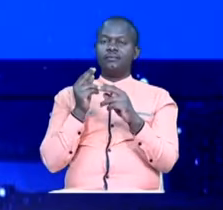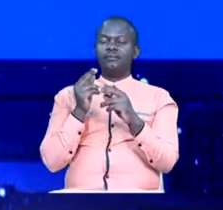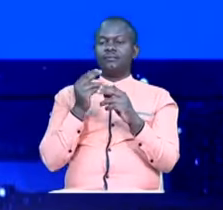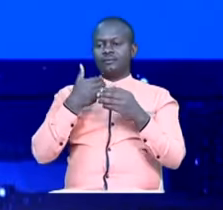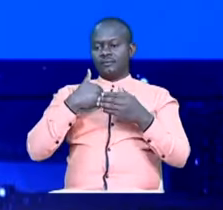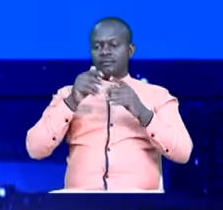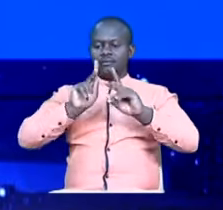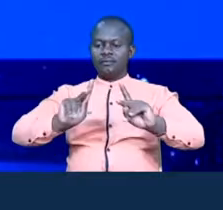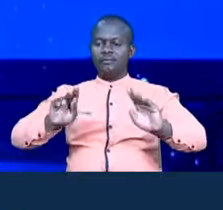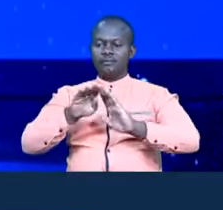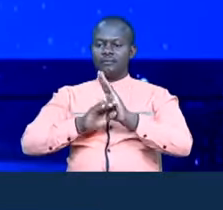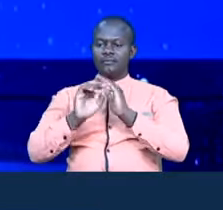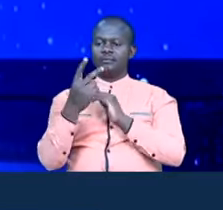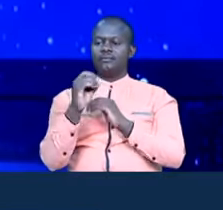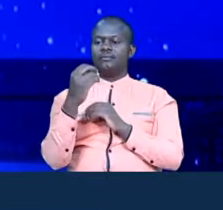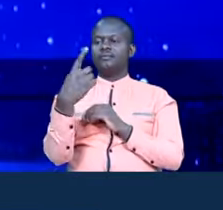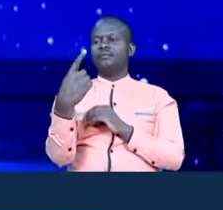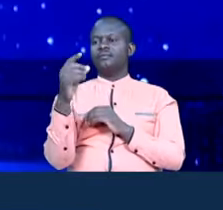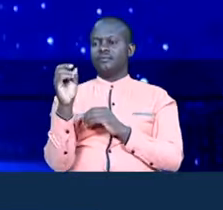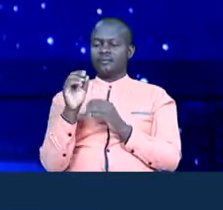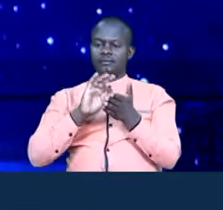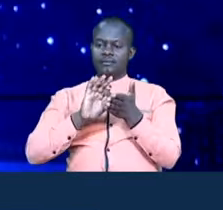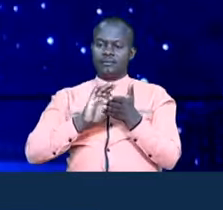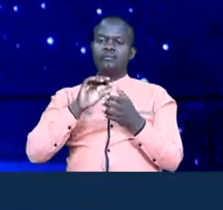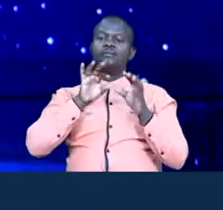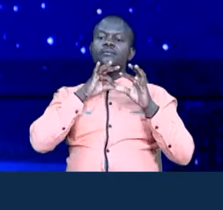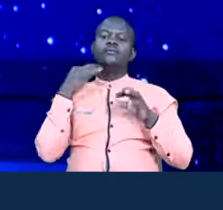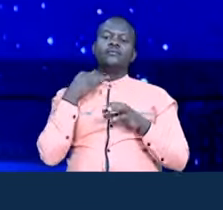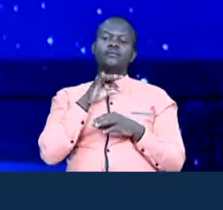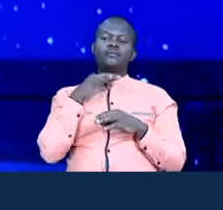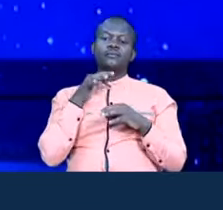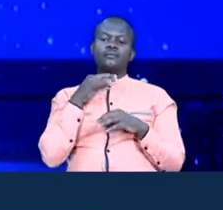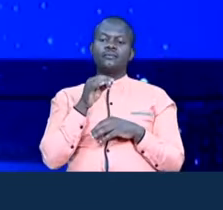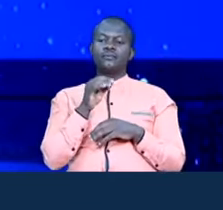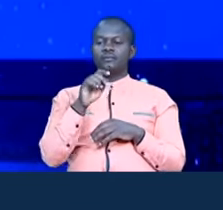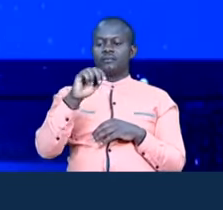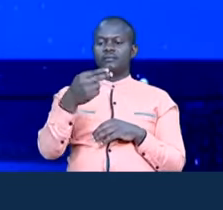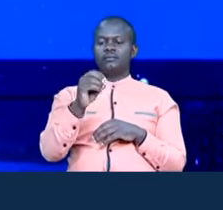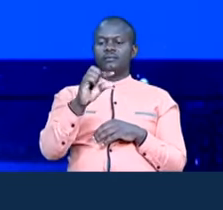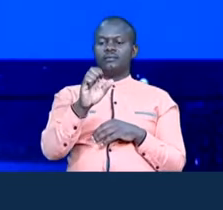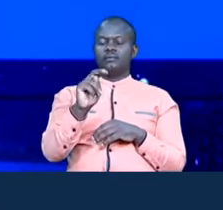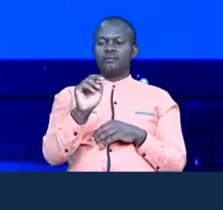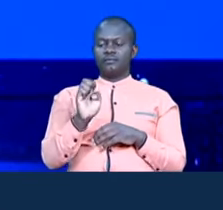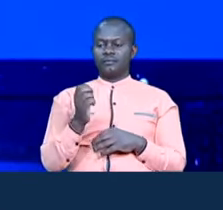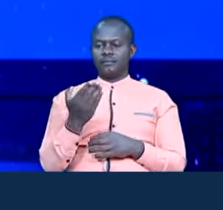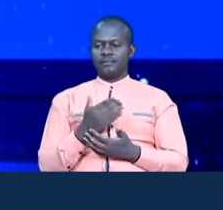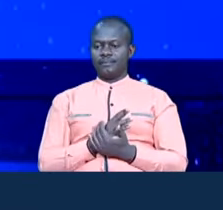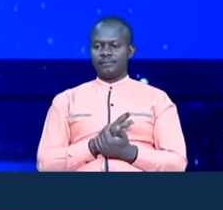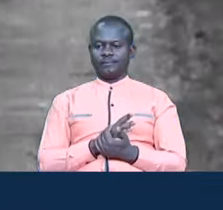programu ya y'ibihumbi bibiri n'ijana cyanditswe na Padiri Theogene Iyakaremye. Pasco Buhura, reka tubwire ibindi.